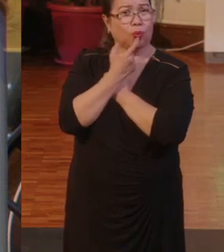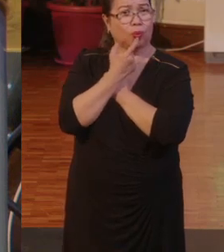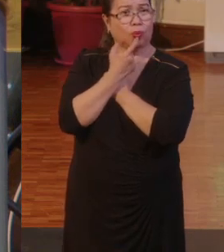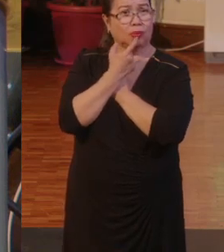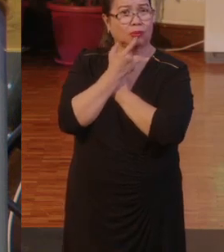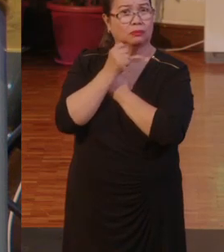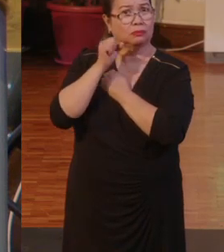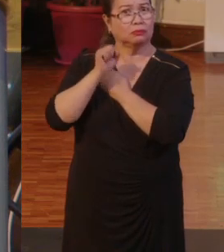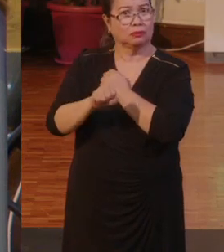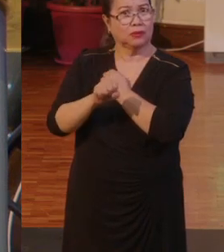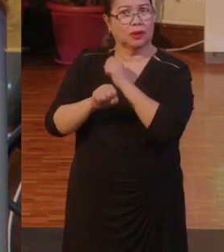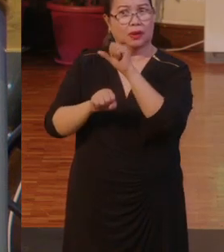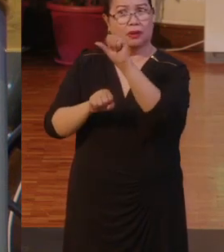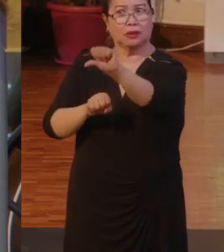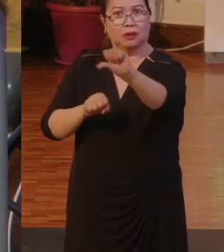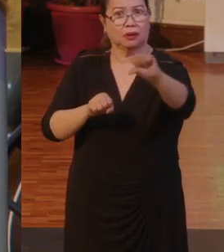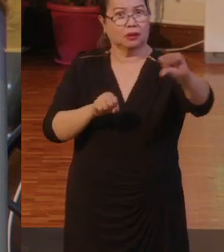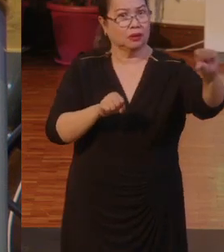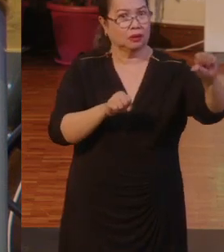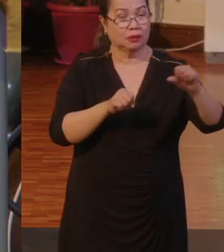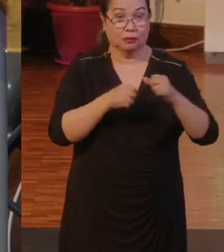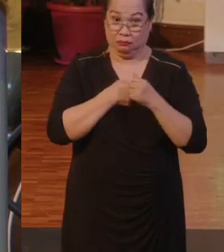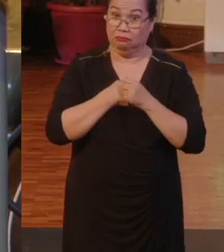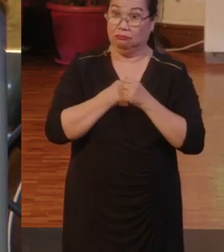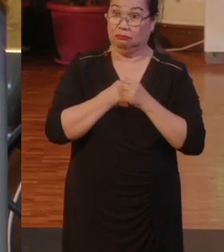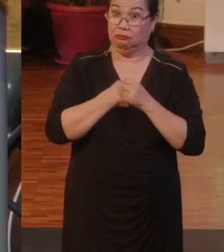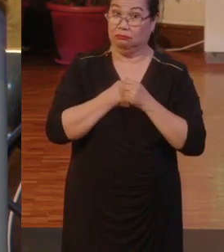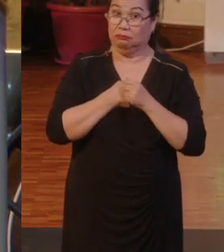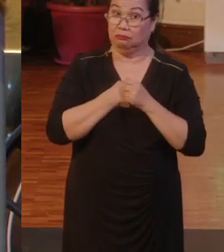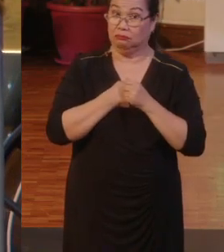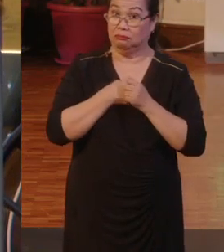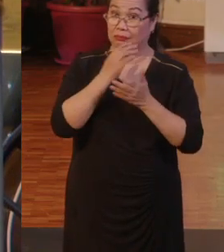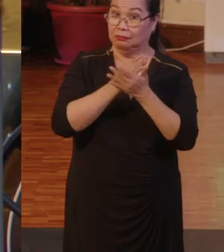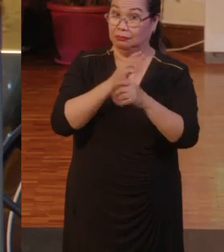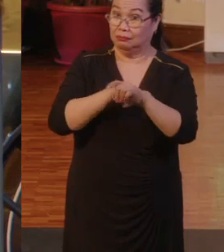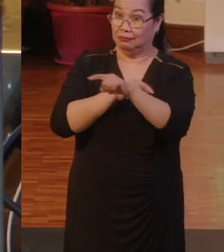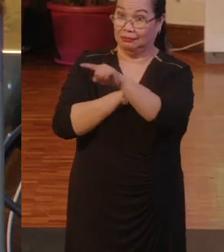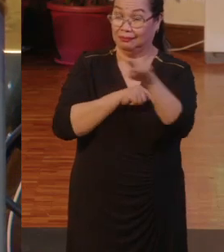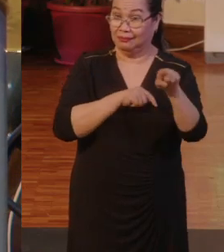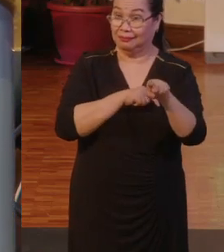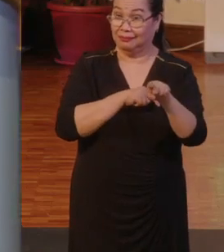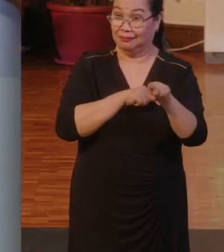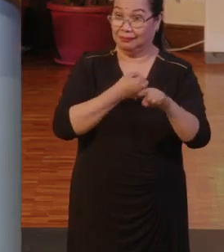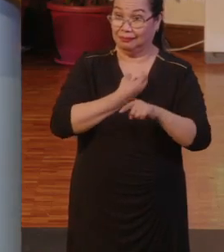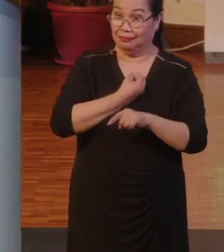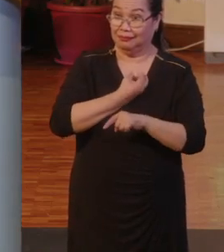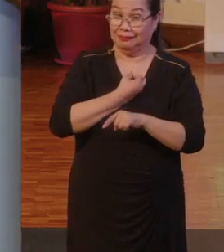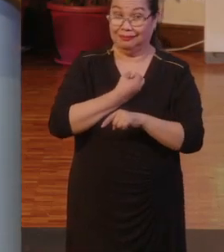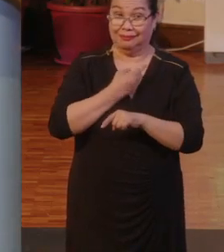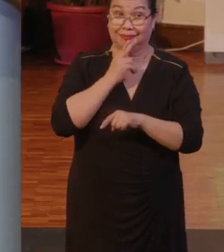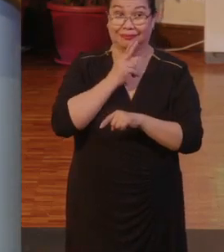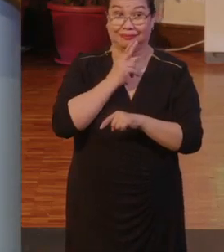ang makikibaka para sa kanyang bayan. "I sent the hornet before you."